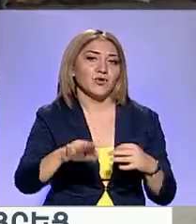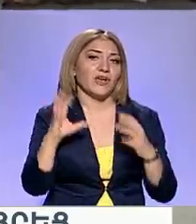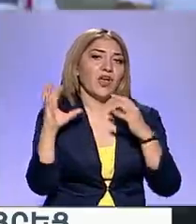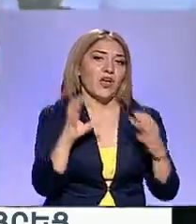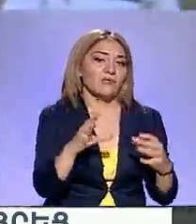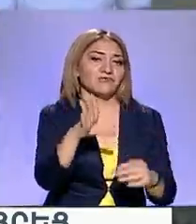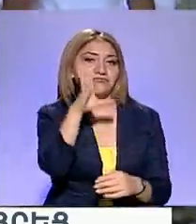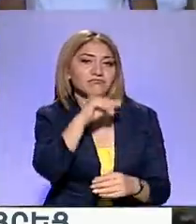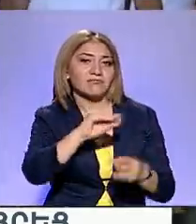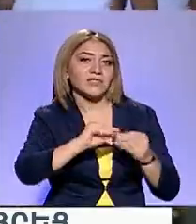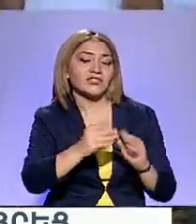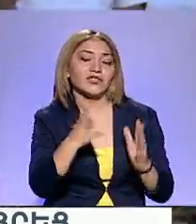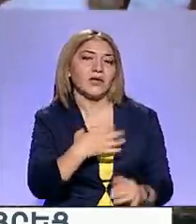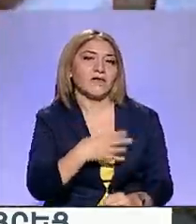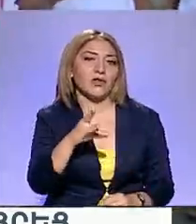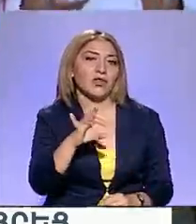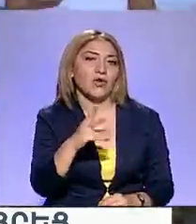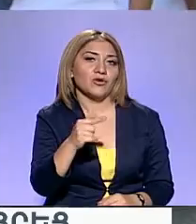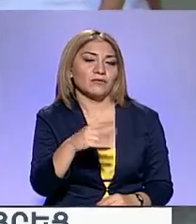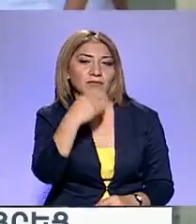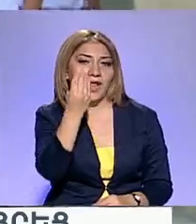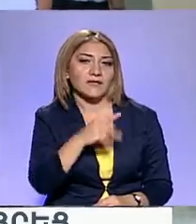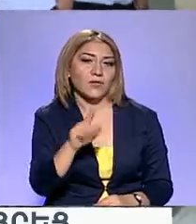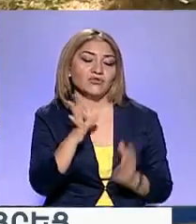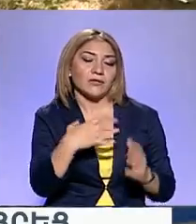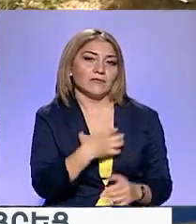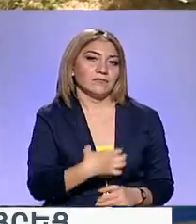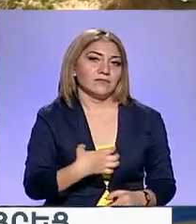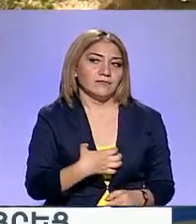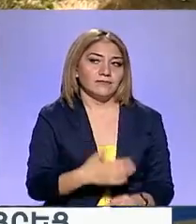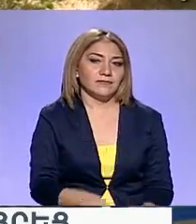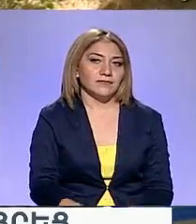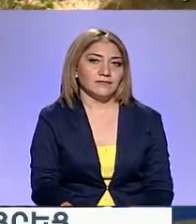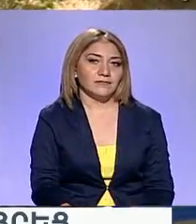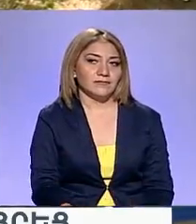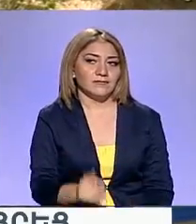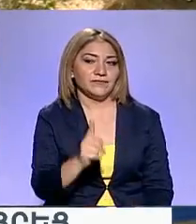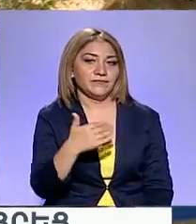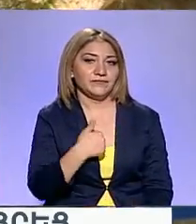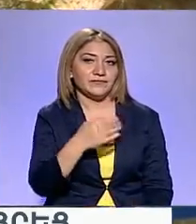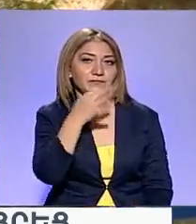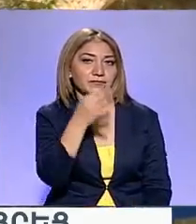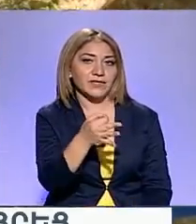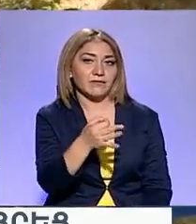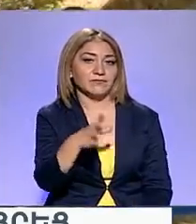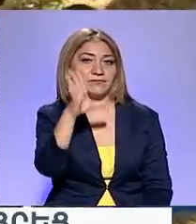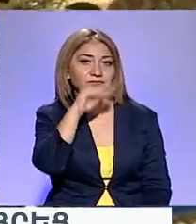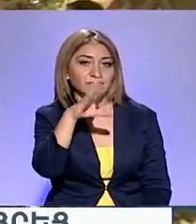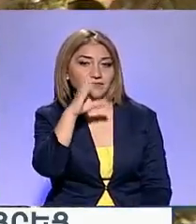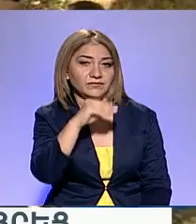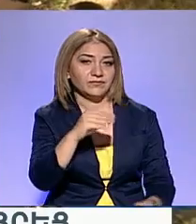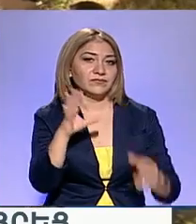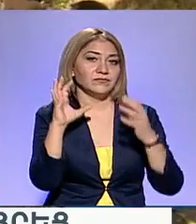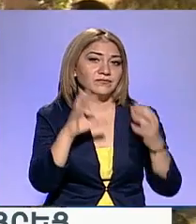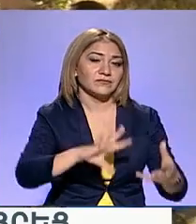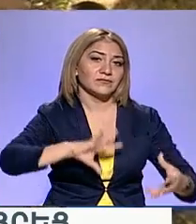հատկապես կարևոր է, հենց Նոր Նորքի համար, ասում է Մհեր Շագելդյանը։ Այն ինչ որ մենք ասում ենք, որ մասնավորապես երթուղային տաքսիների ամբողջ